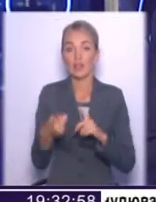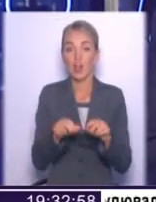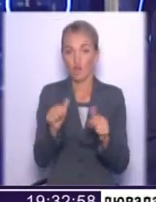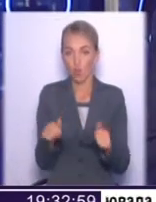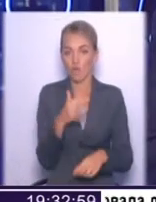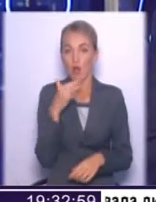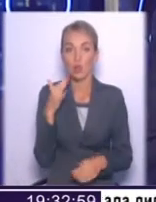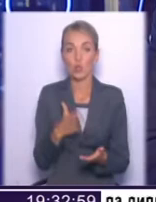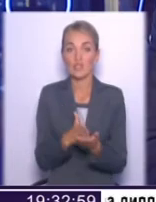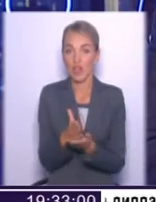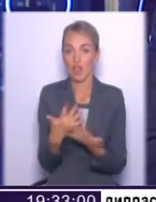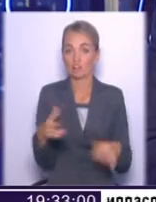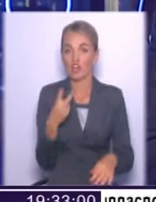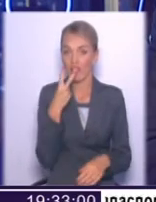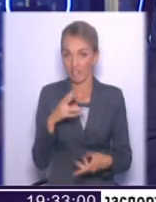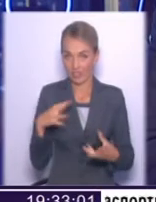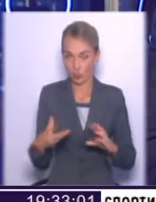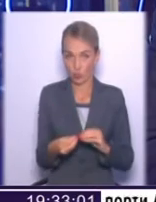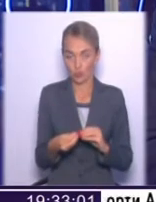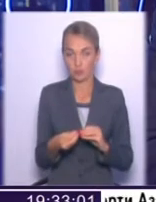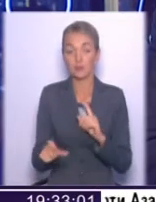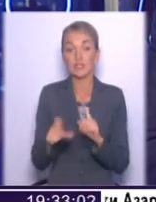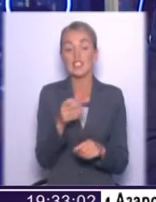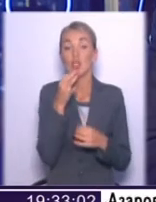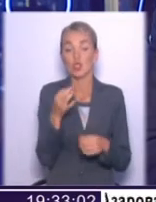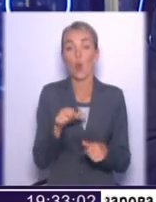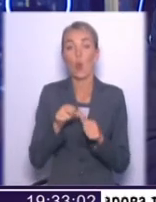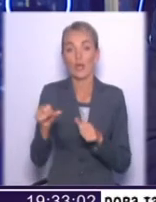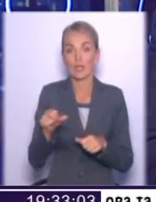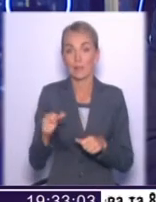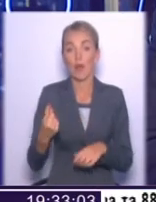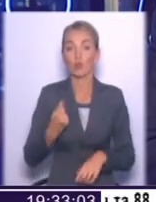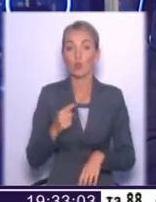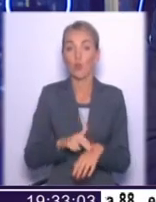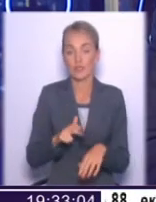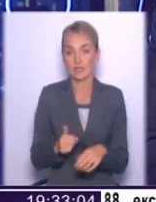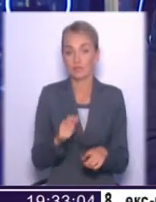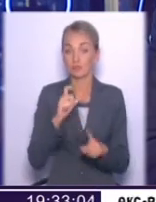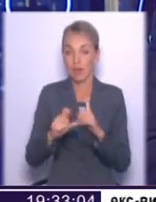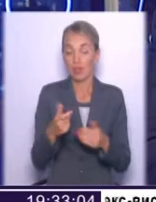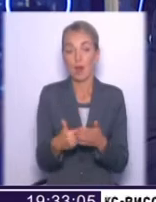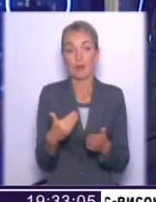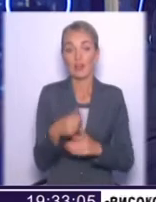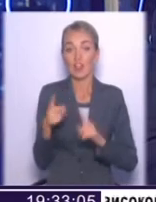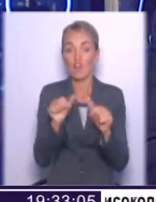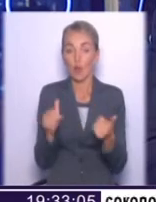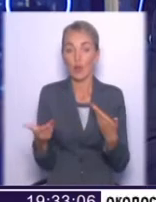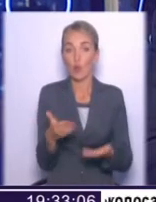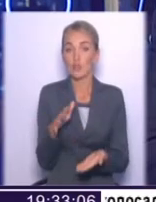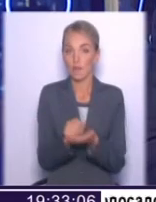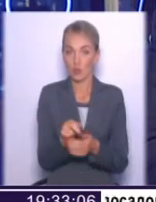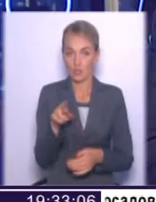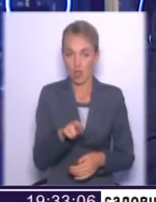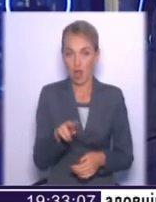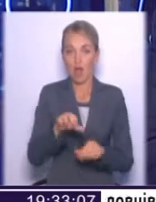вже видно. Скажіть, окрім патрульної поліції, наприклад. Ну, наприклад, це реформа, якою займаюся я, це якраз реформа